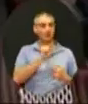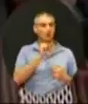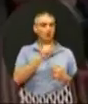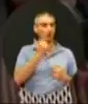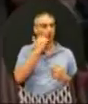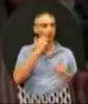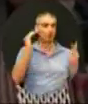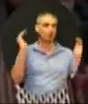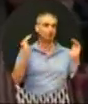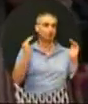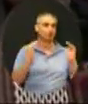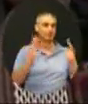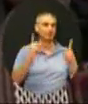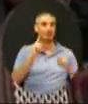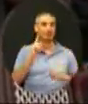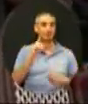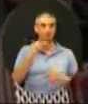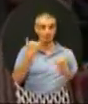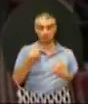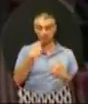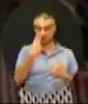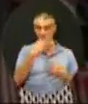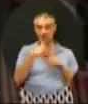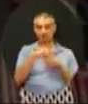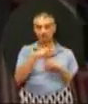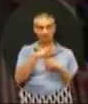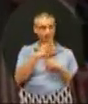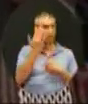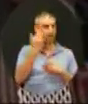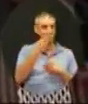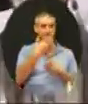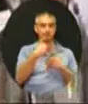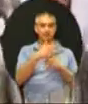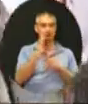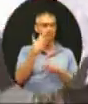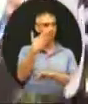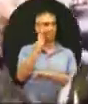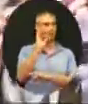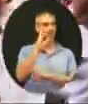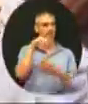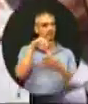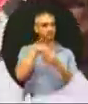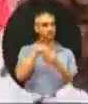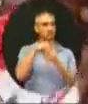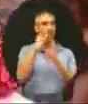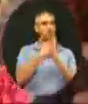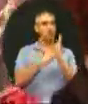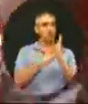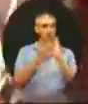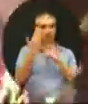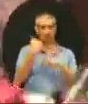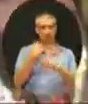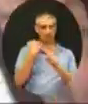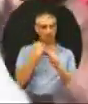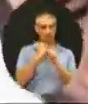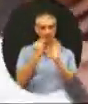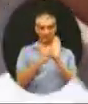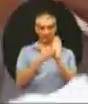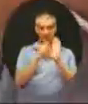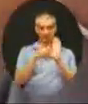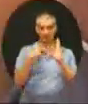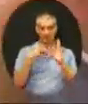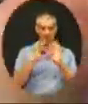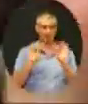פחות ופחות אבל אם מי שהיום מסתכל על המצד הזה אגב זה מצד ממלכתי במסגרת חוק שבזמנו אני העברתי בכנסת עוד